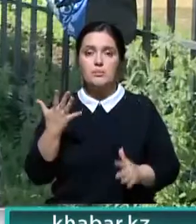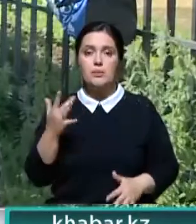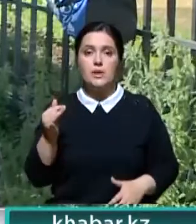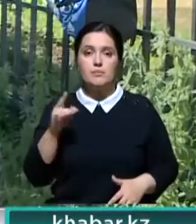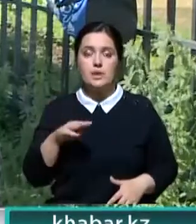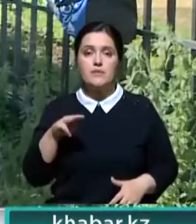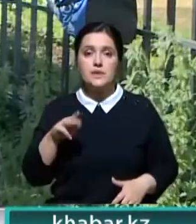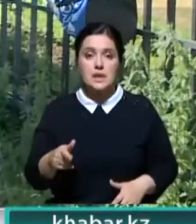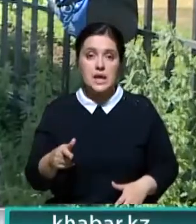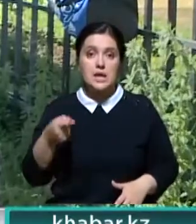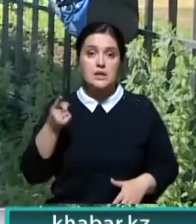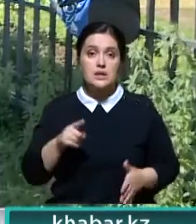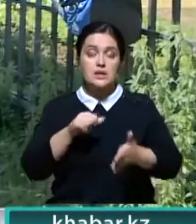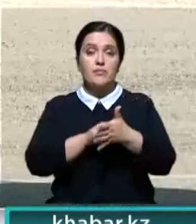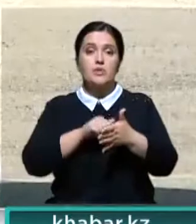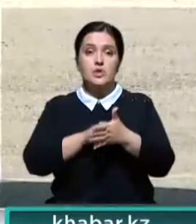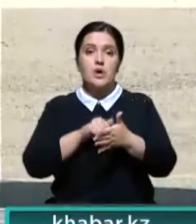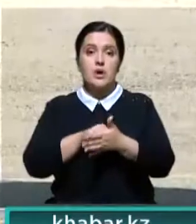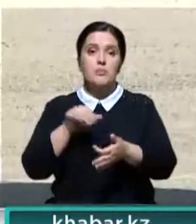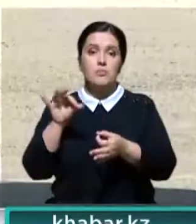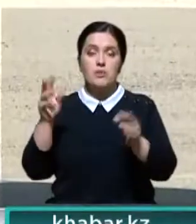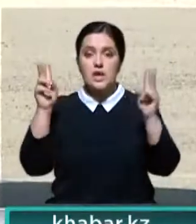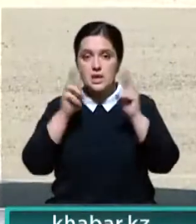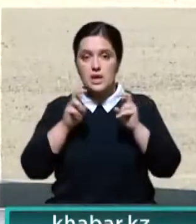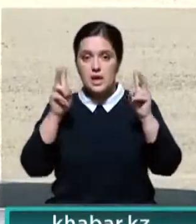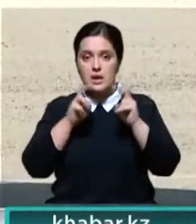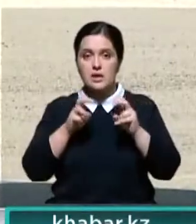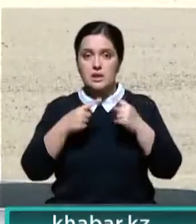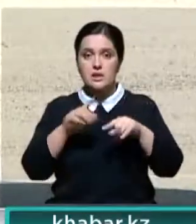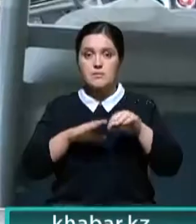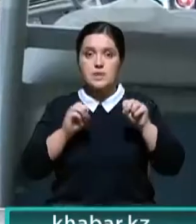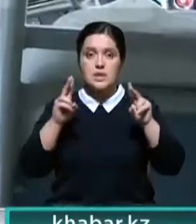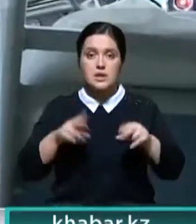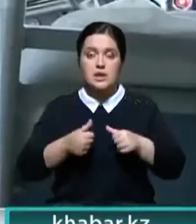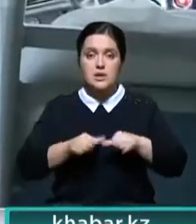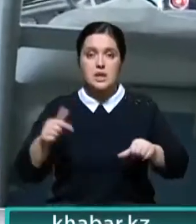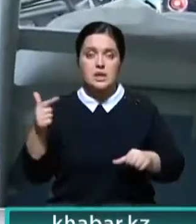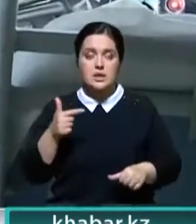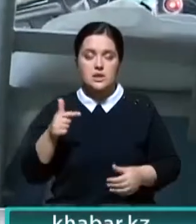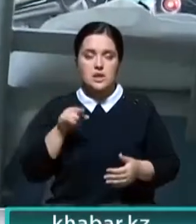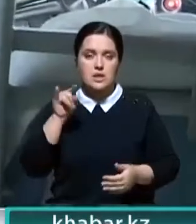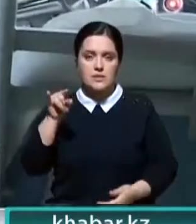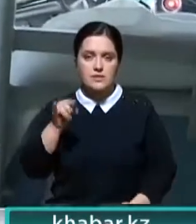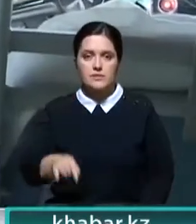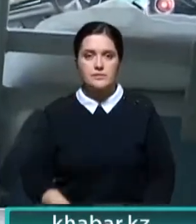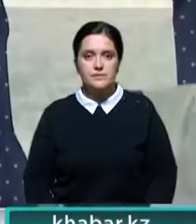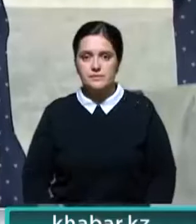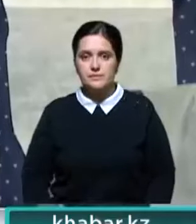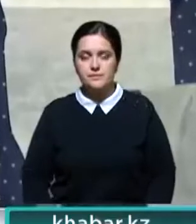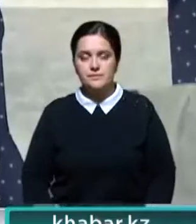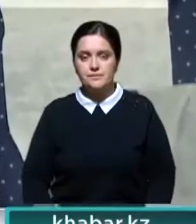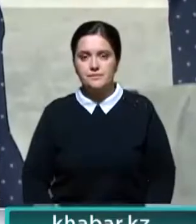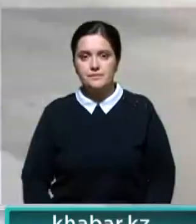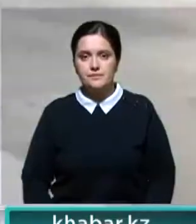пять миллиардов тенге но единственная причина простая проверка объекта специалистами комитета гражданской авиации